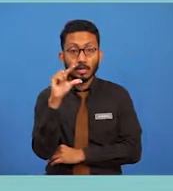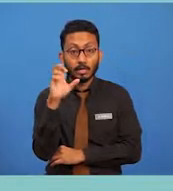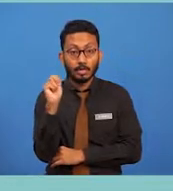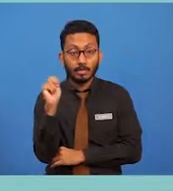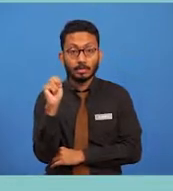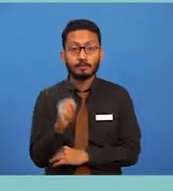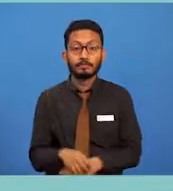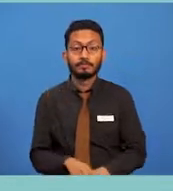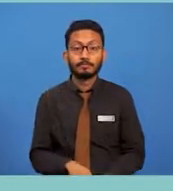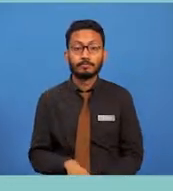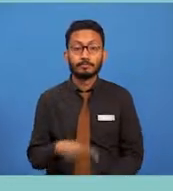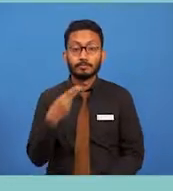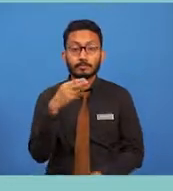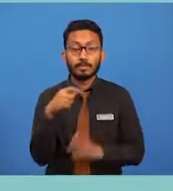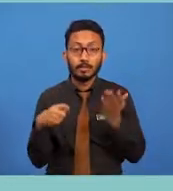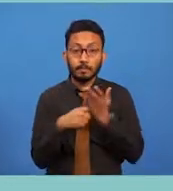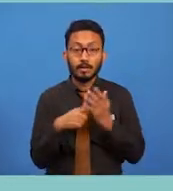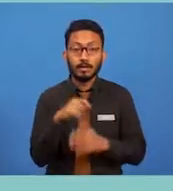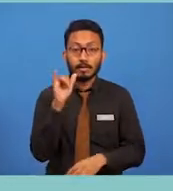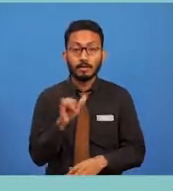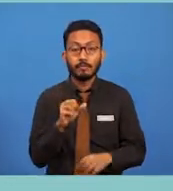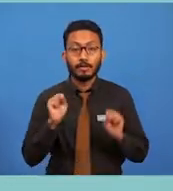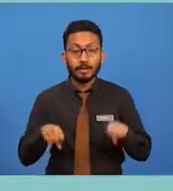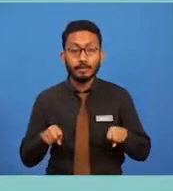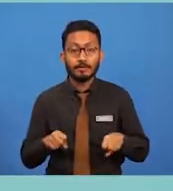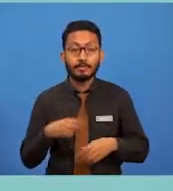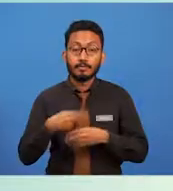molekul asid yang mengayon di dalam air.